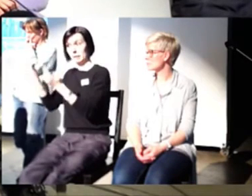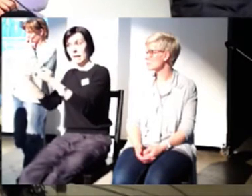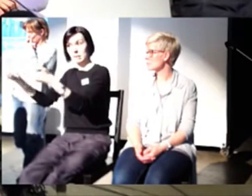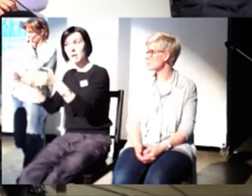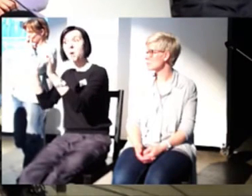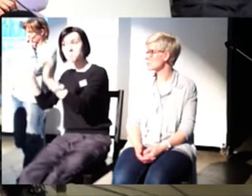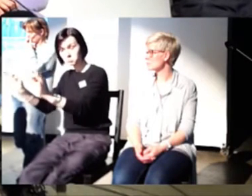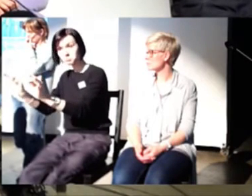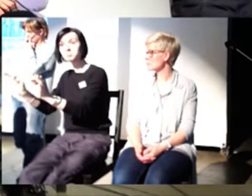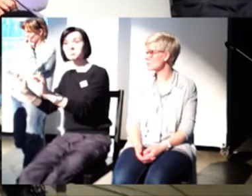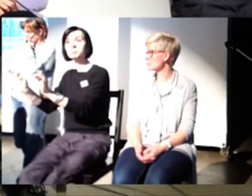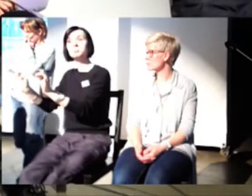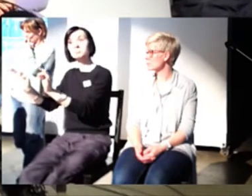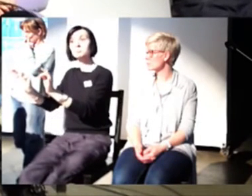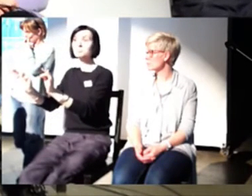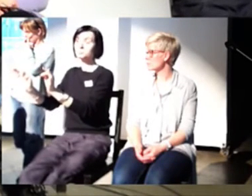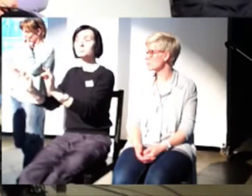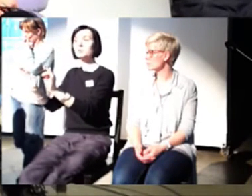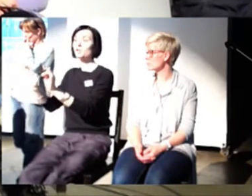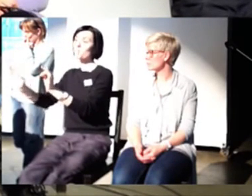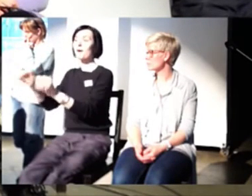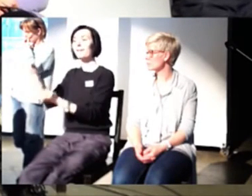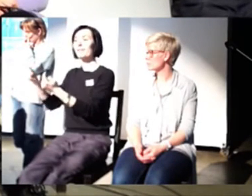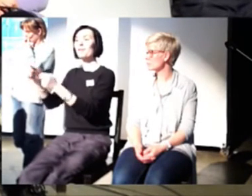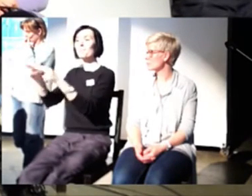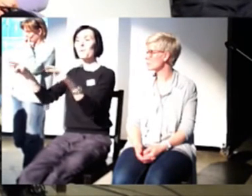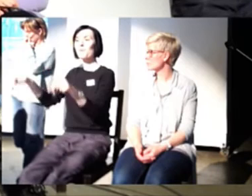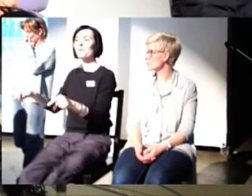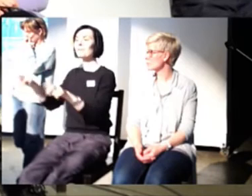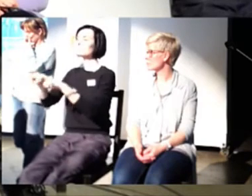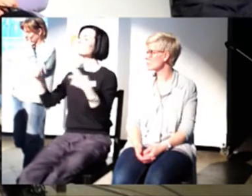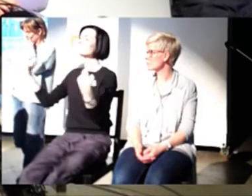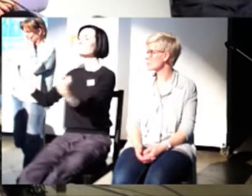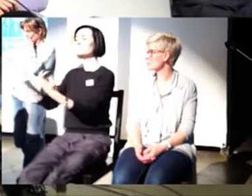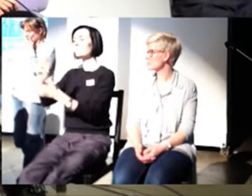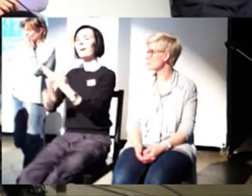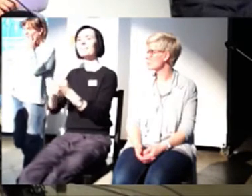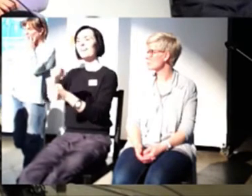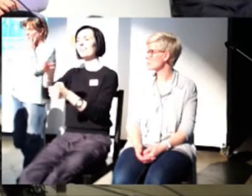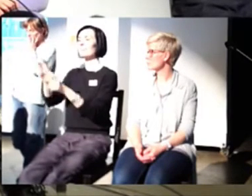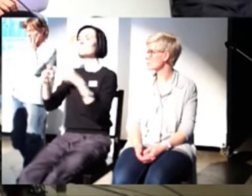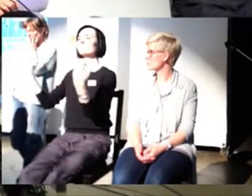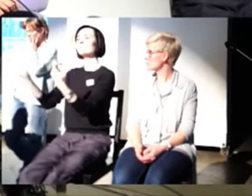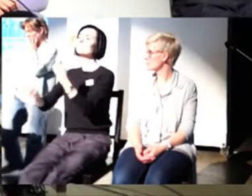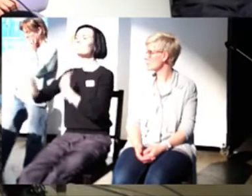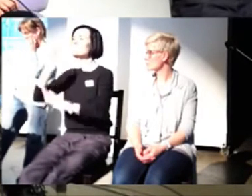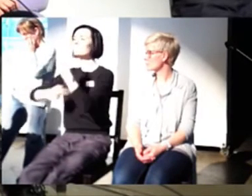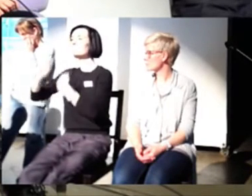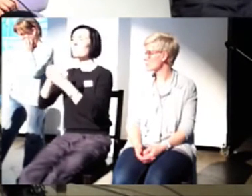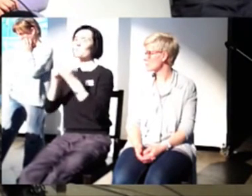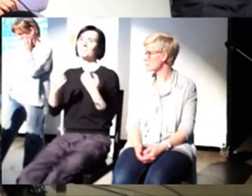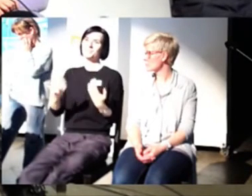sen keittiöpöydän ääressä sitten taiteellista keskustelua käytiin. Mutta juurikin tuo päärakennus esimerkiksi on toistaiseksi ihan